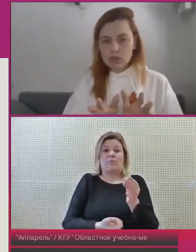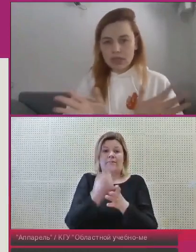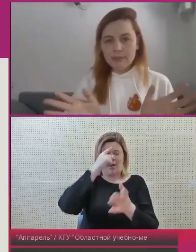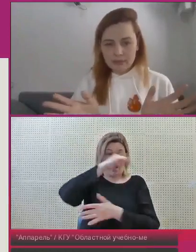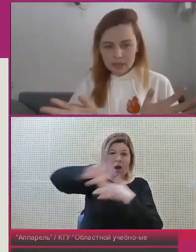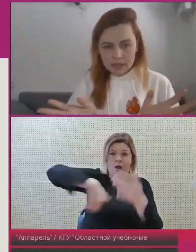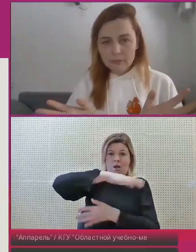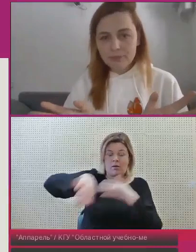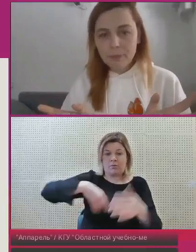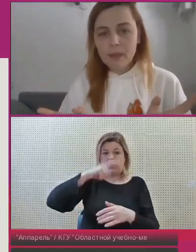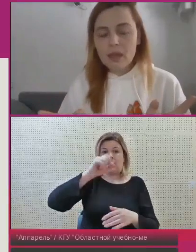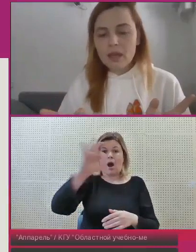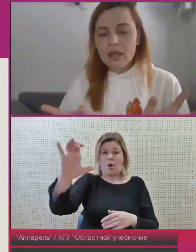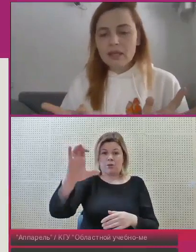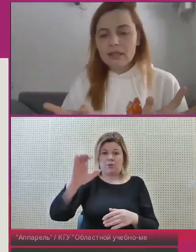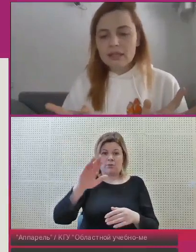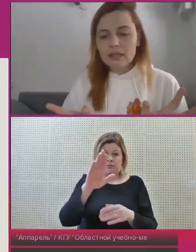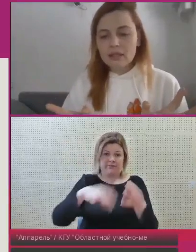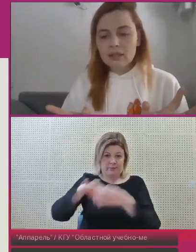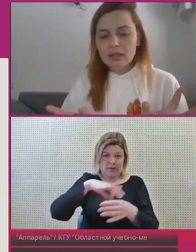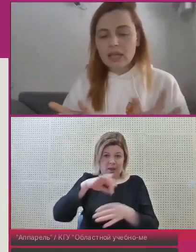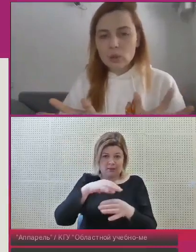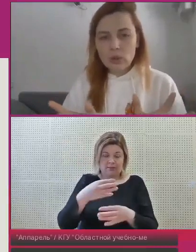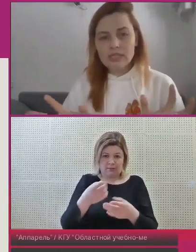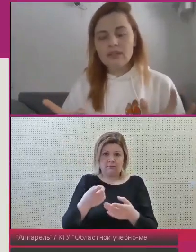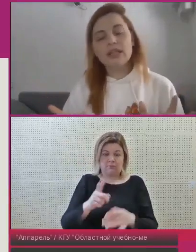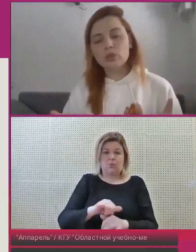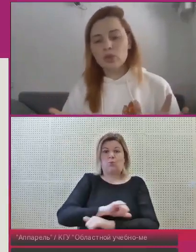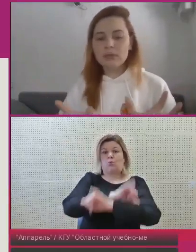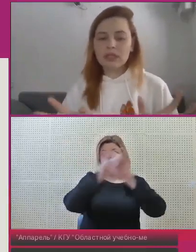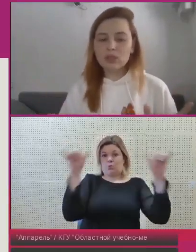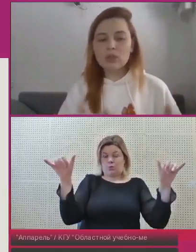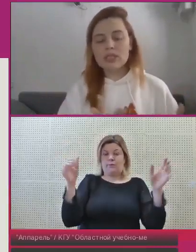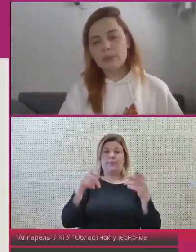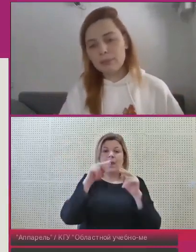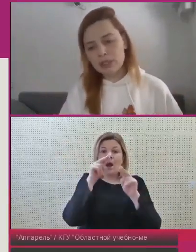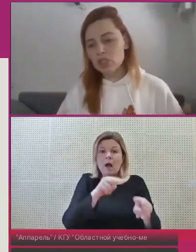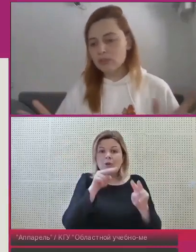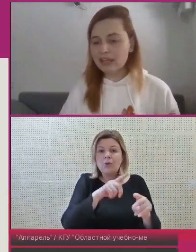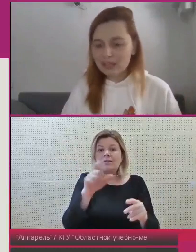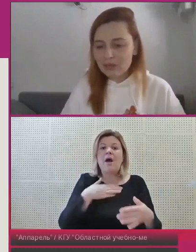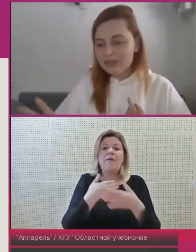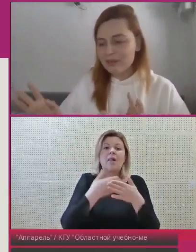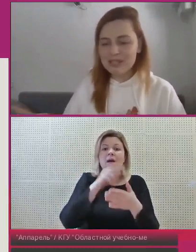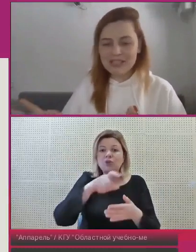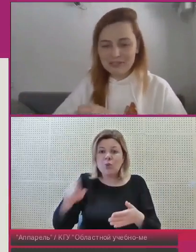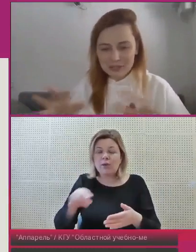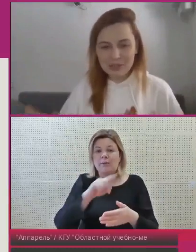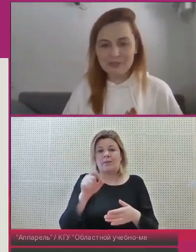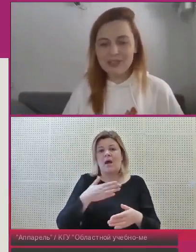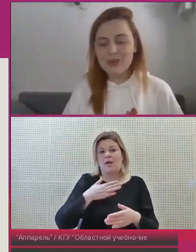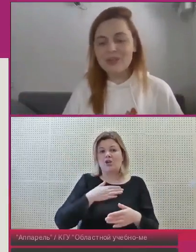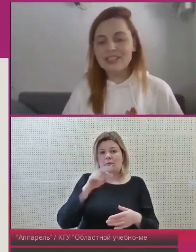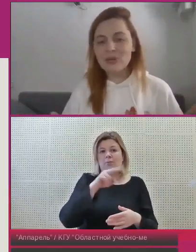он масштабировался, и контроль за волонтерами, контроль за подопечными, контроль вообще за